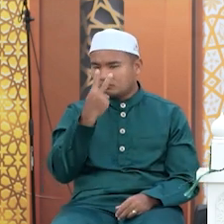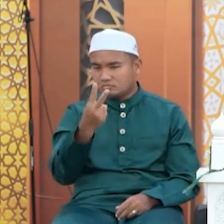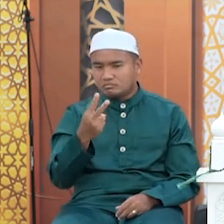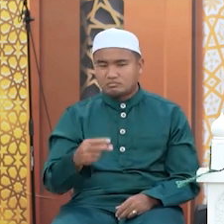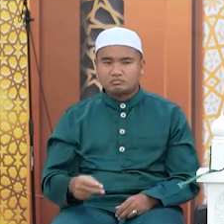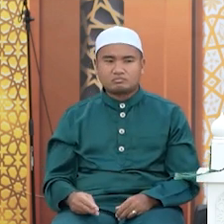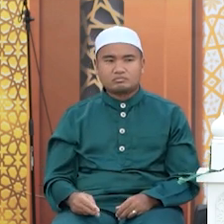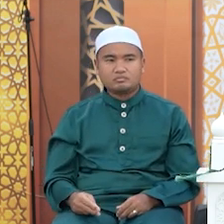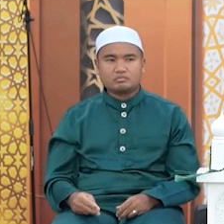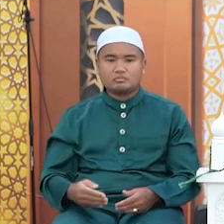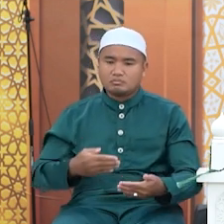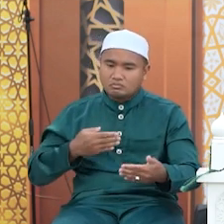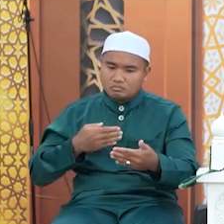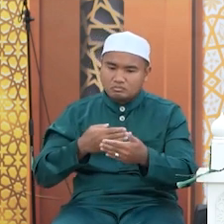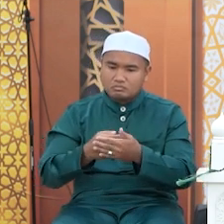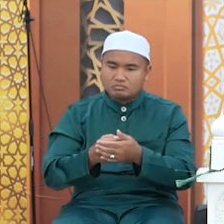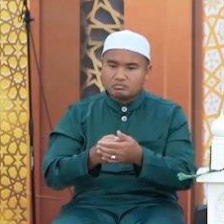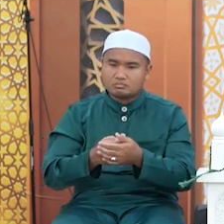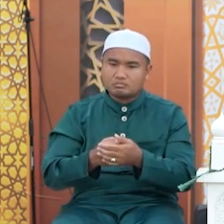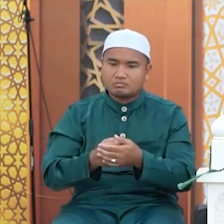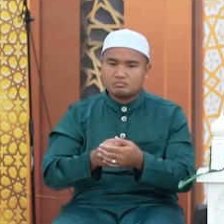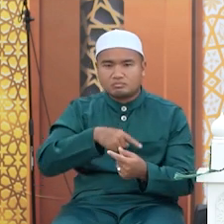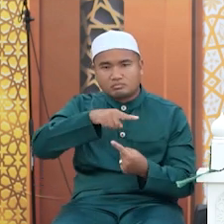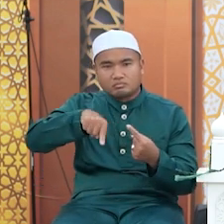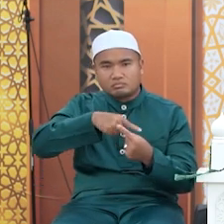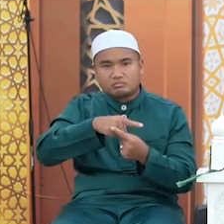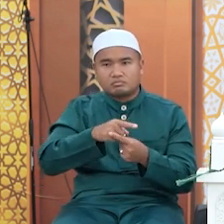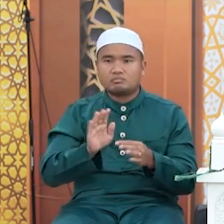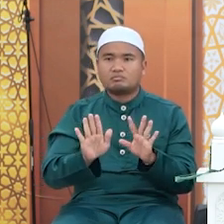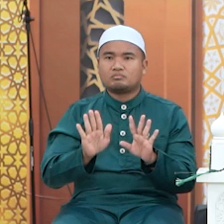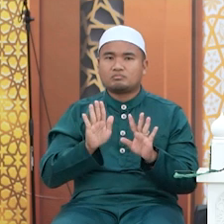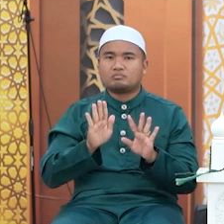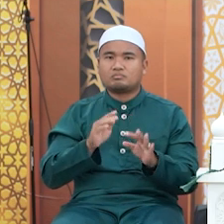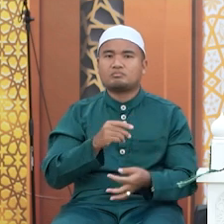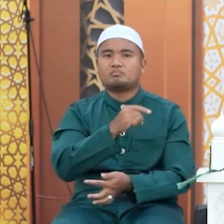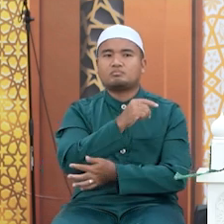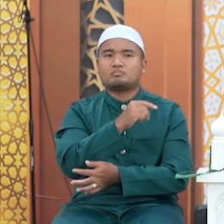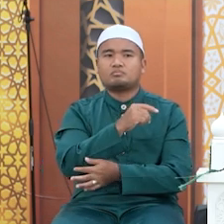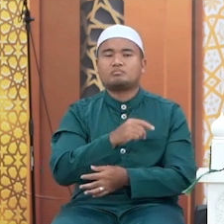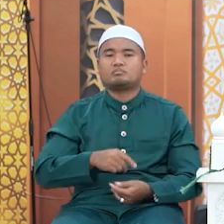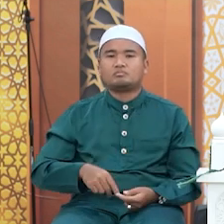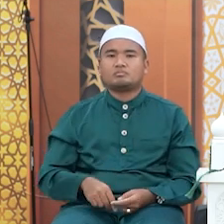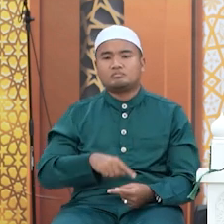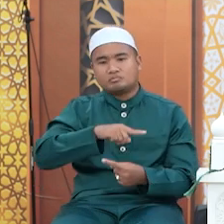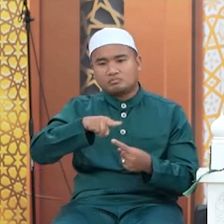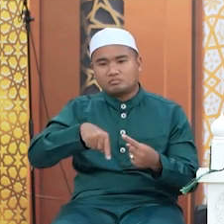sampai tempat Nabi tahan siku tu telah dibina masjid, namanya Masjid Siku.